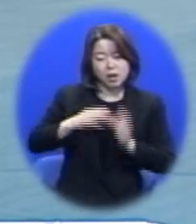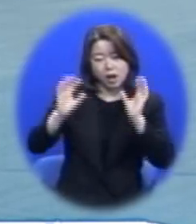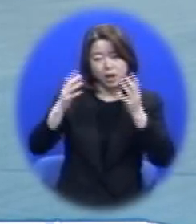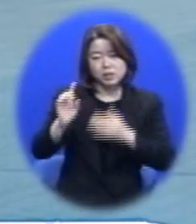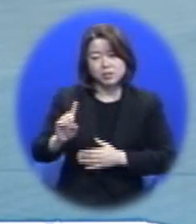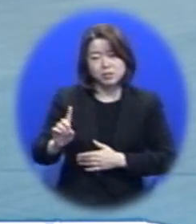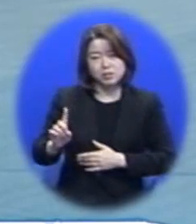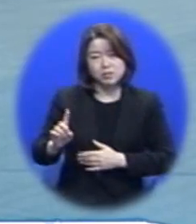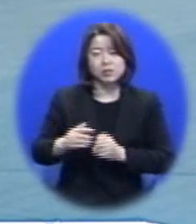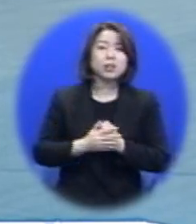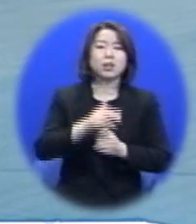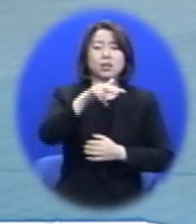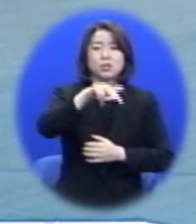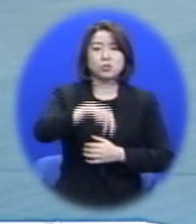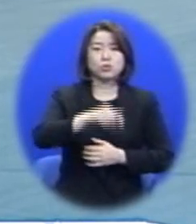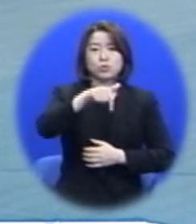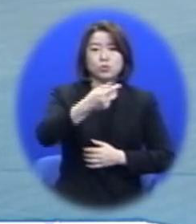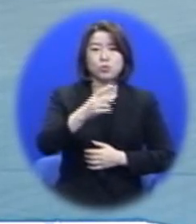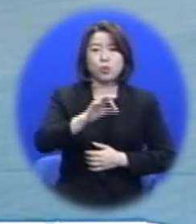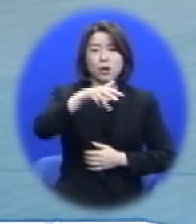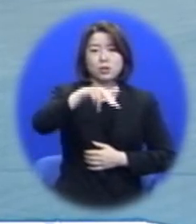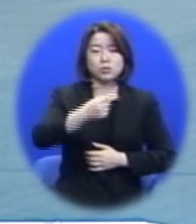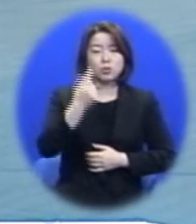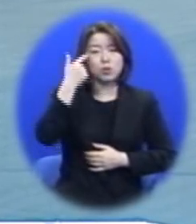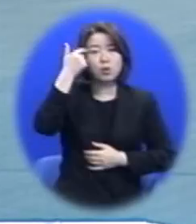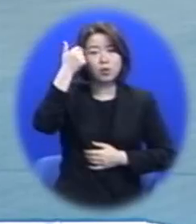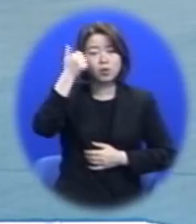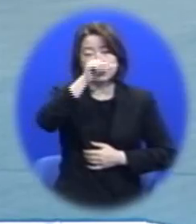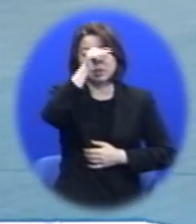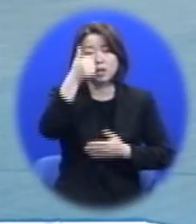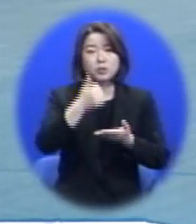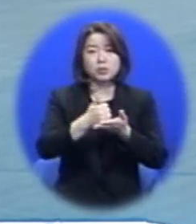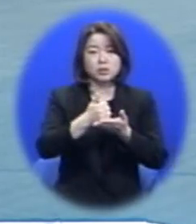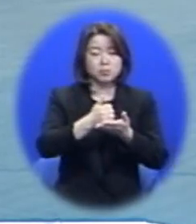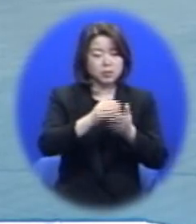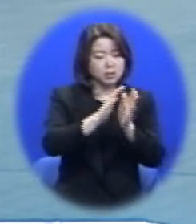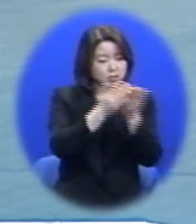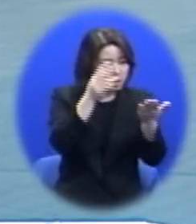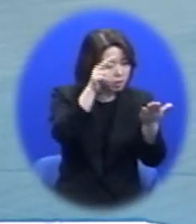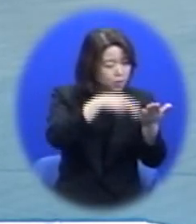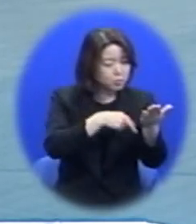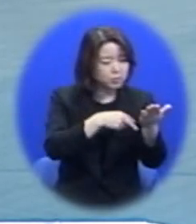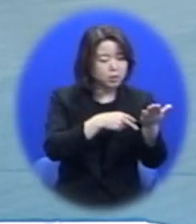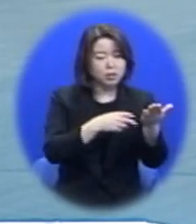주광조 장로님의 글을 읽어보니까 정말 두 딸의 문제예요.